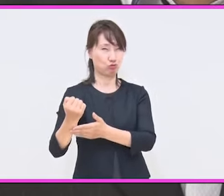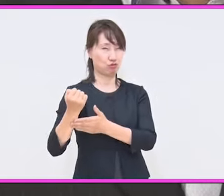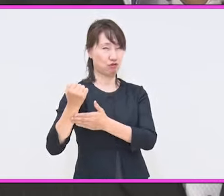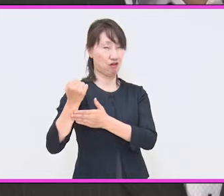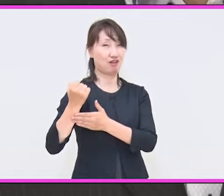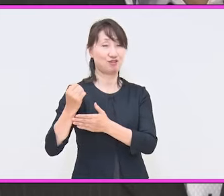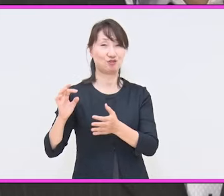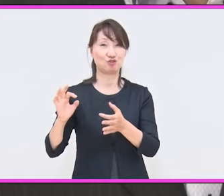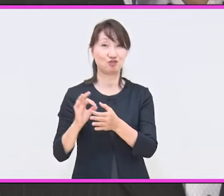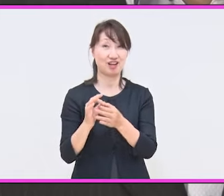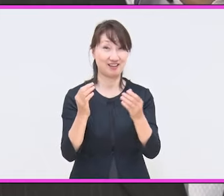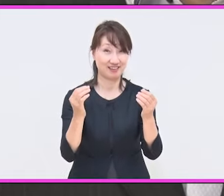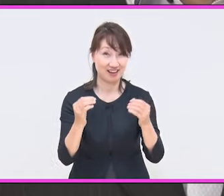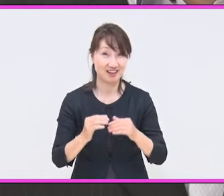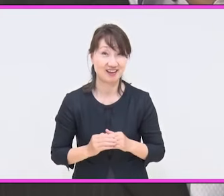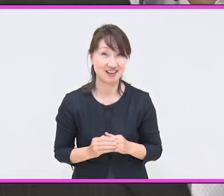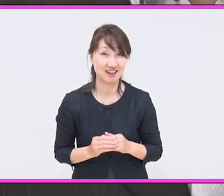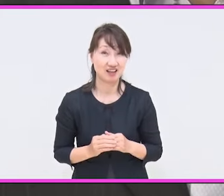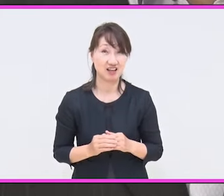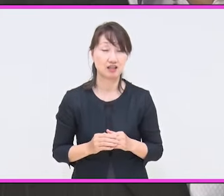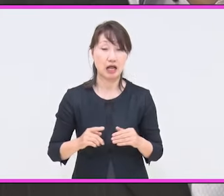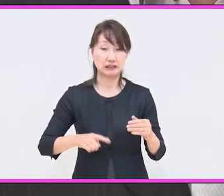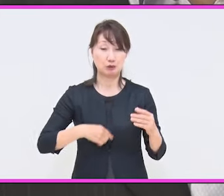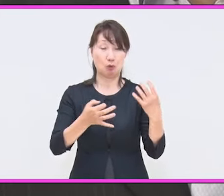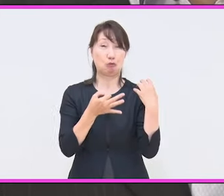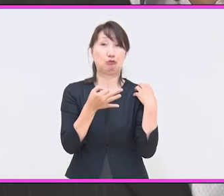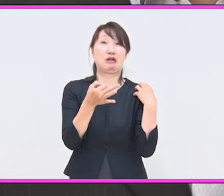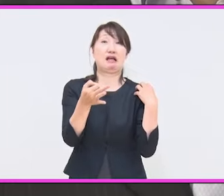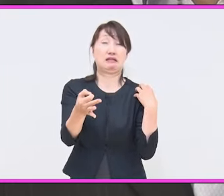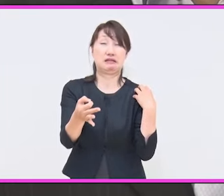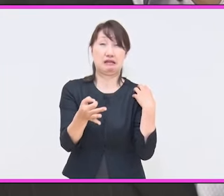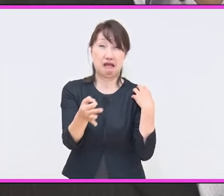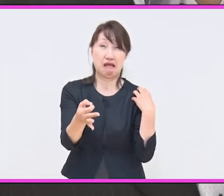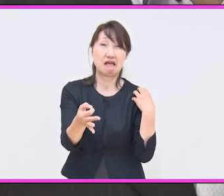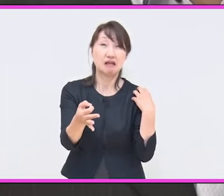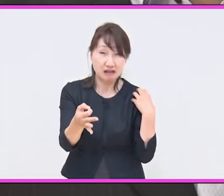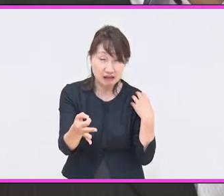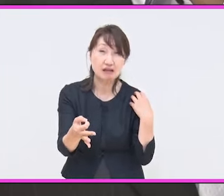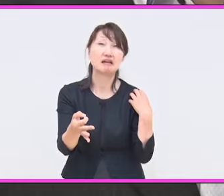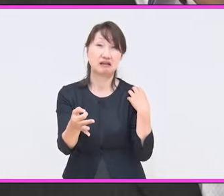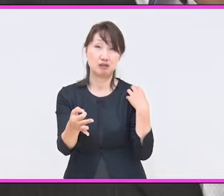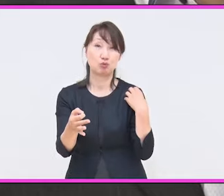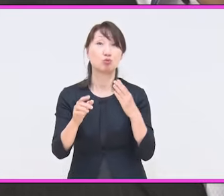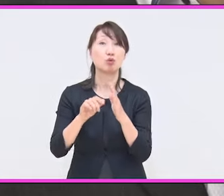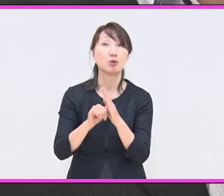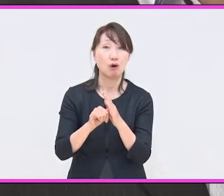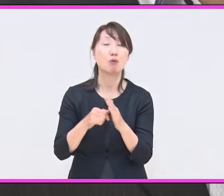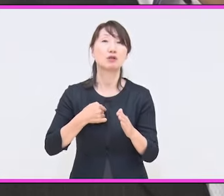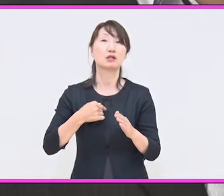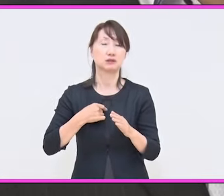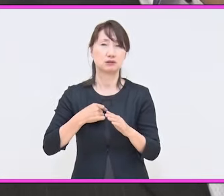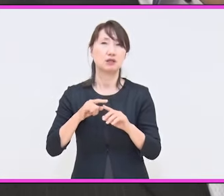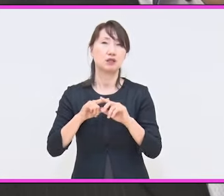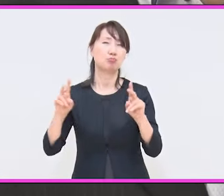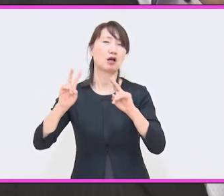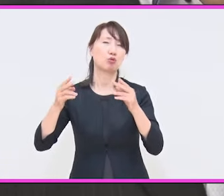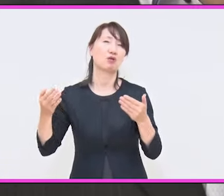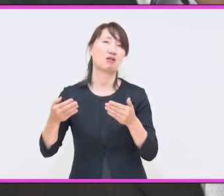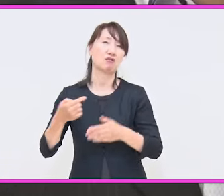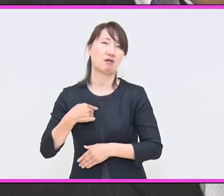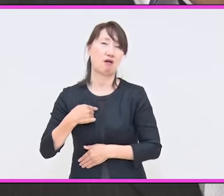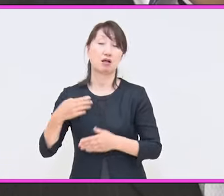るし、でその自腹でって言ってた頃はあの、まあ、一般企業に普通にあのフルタイムで働いて、仕事